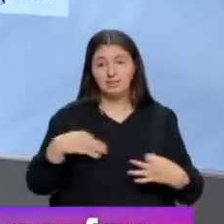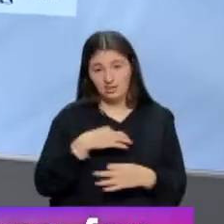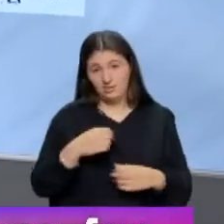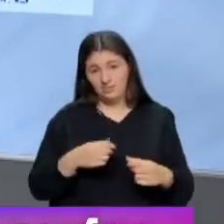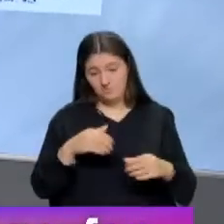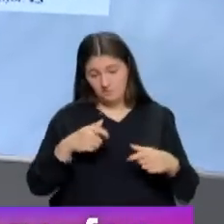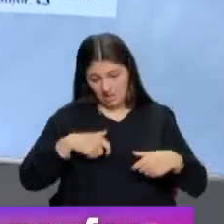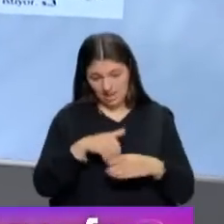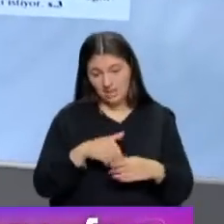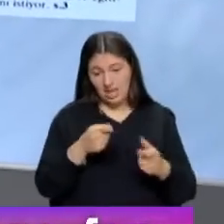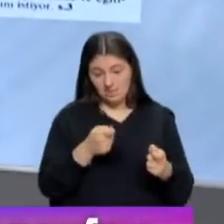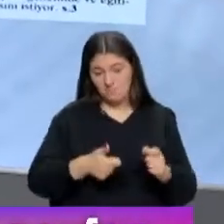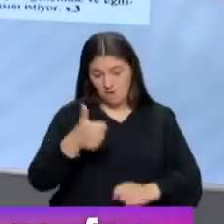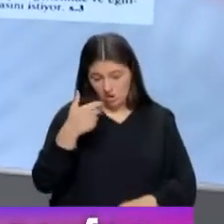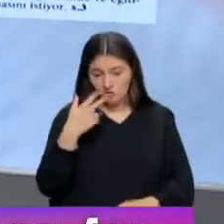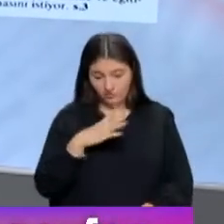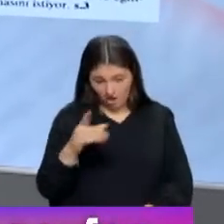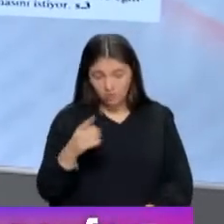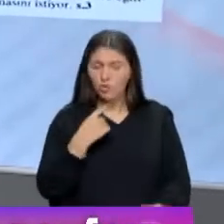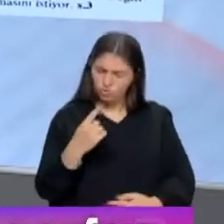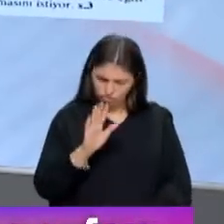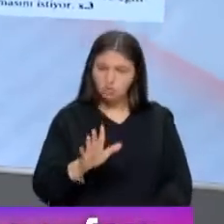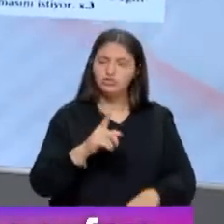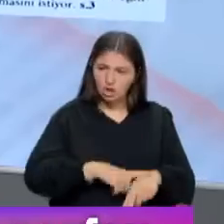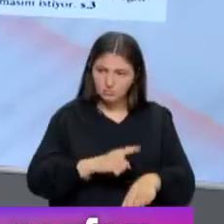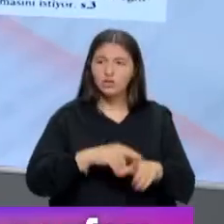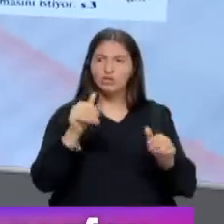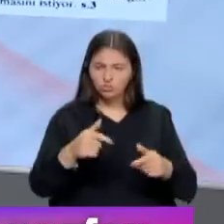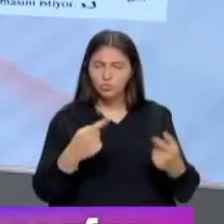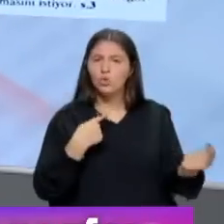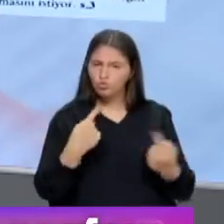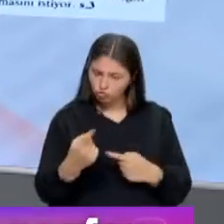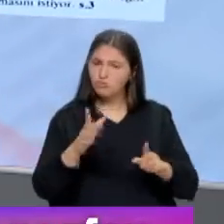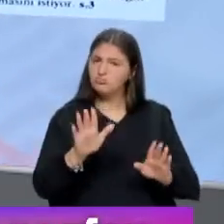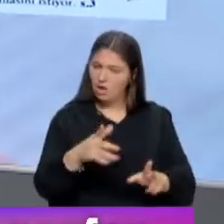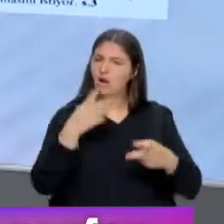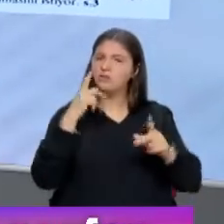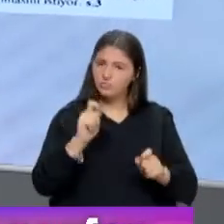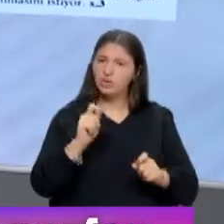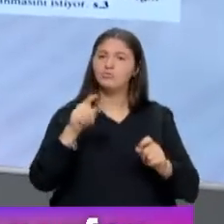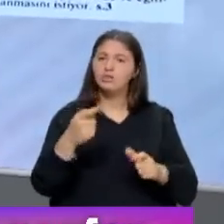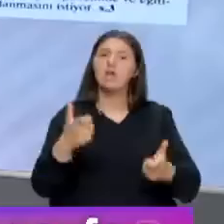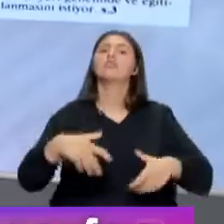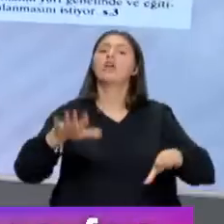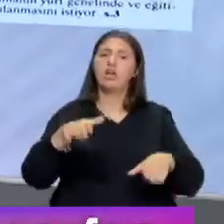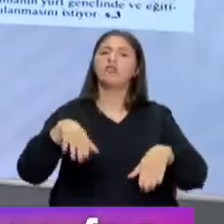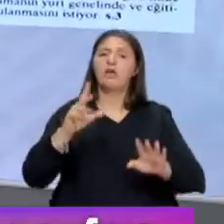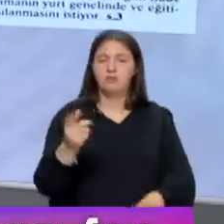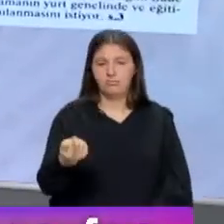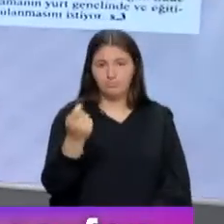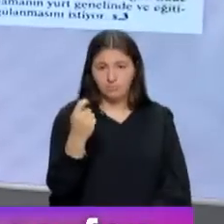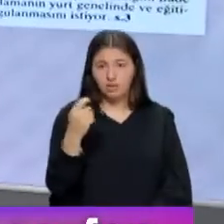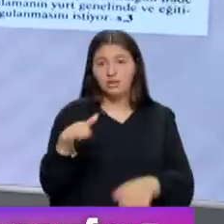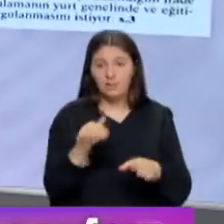milli eğitim bakanının açıklaması vardı konuşacağız zamanı geldiğinde açıklayacağız Burası yere değil yani